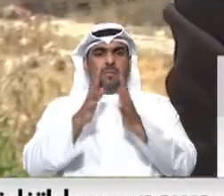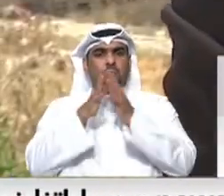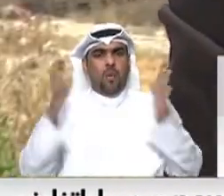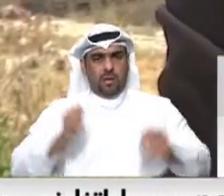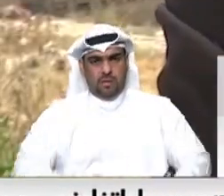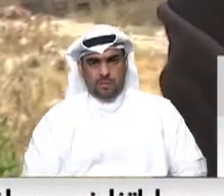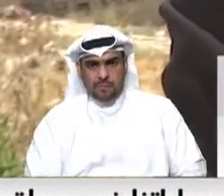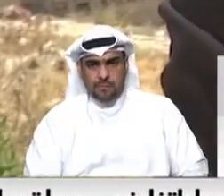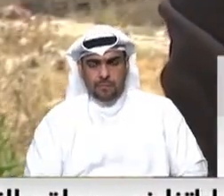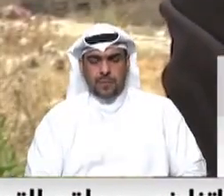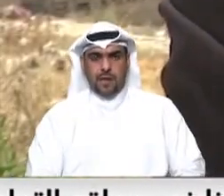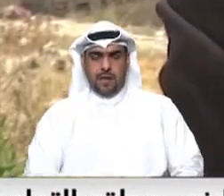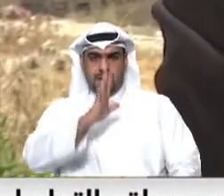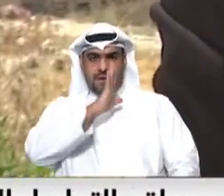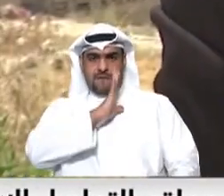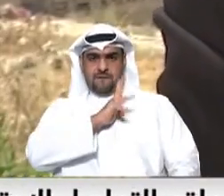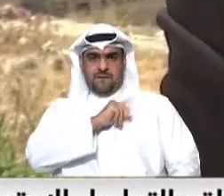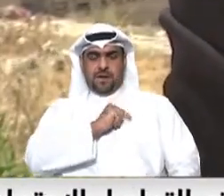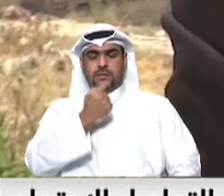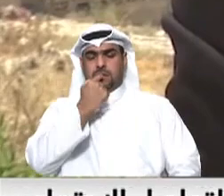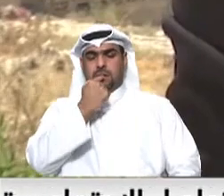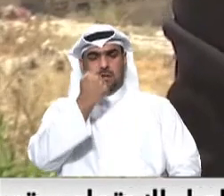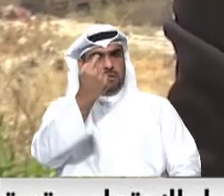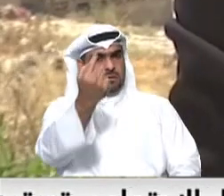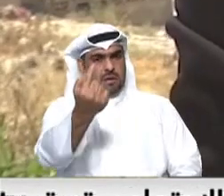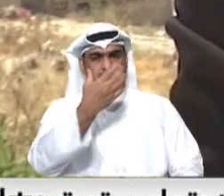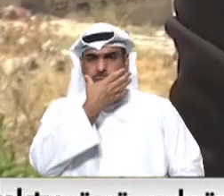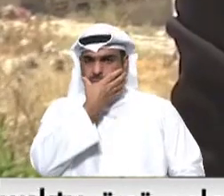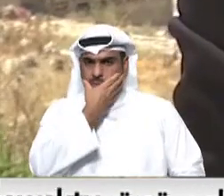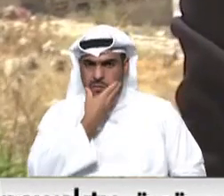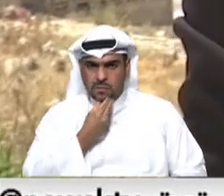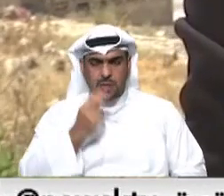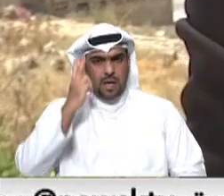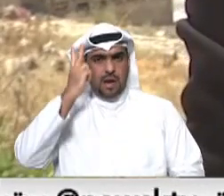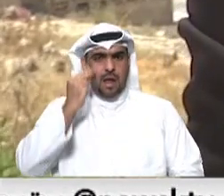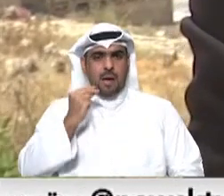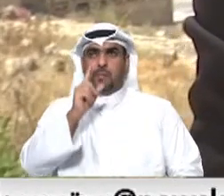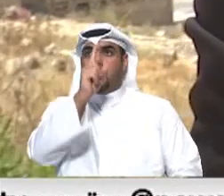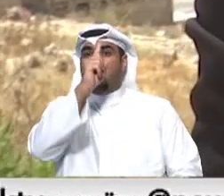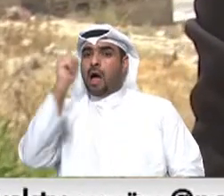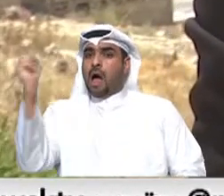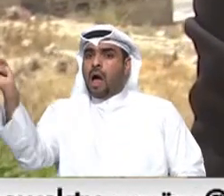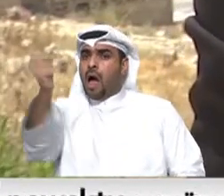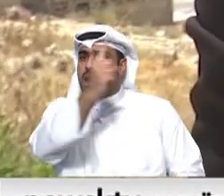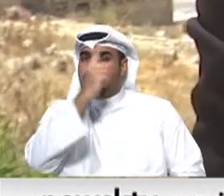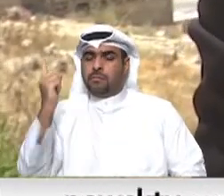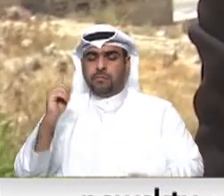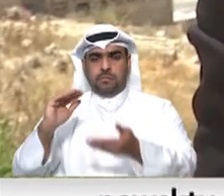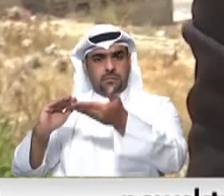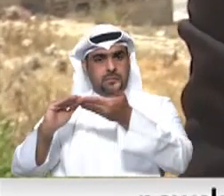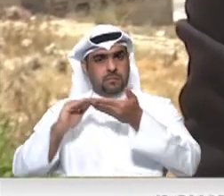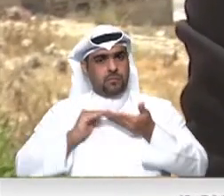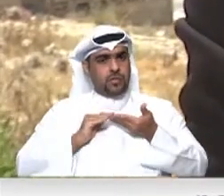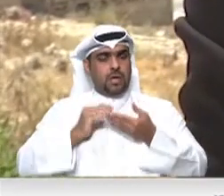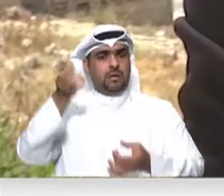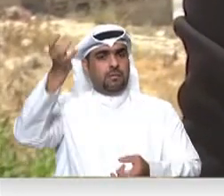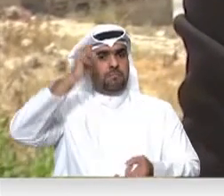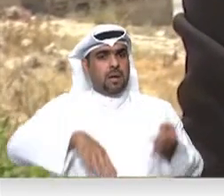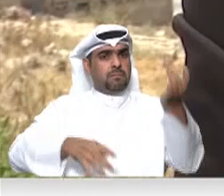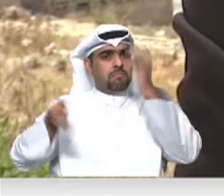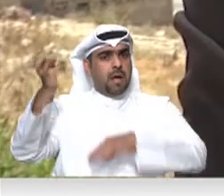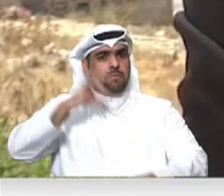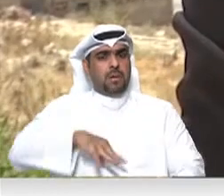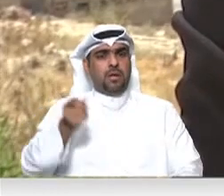مطالبات فلسطينية بدعم وحماية مبدأ حل الدولتين في مواجهة الإجراءات والممارسات غير الشرعية